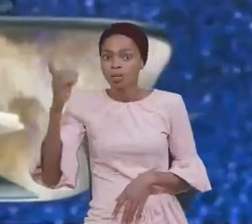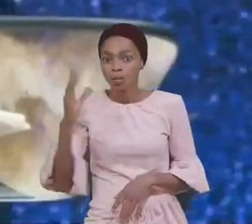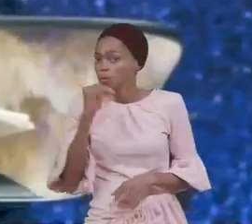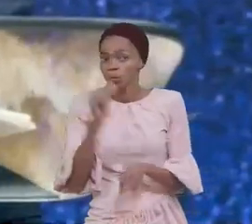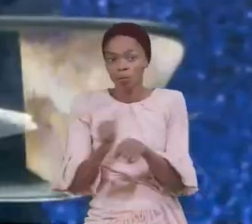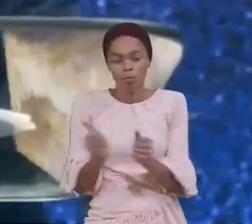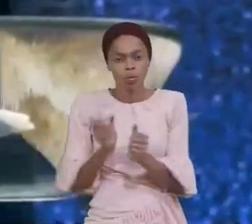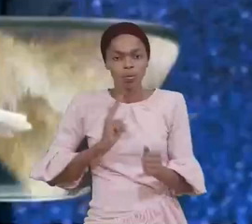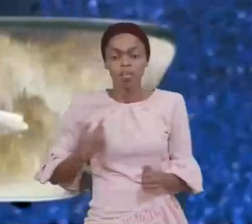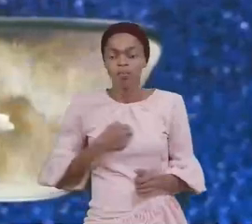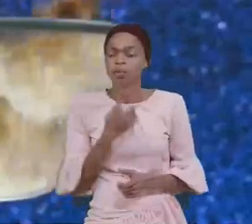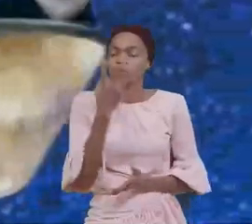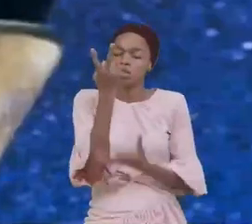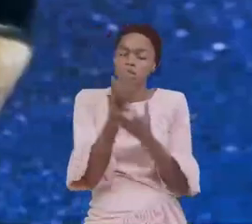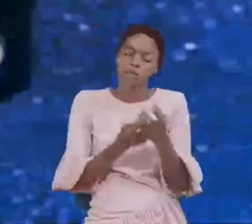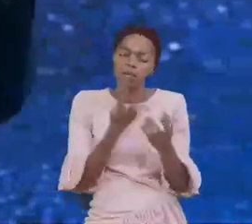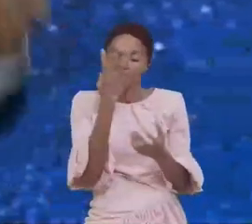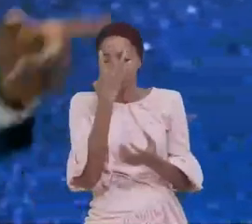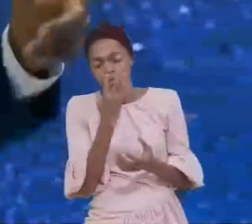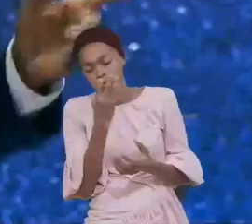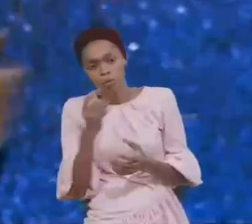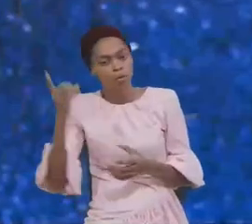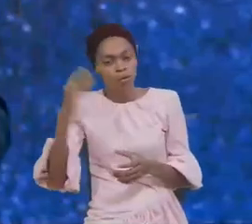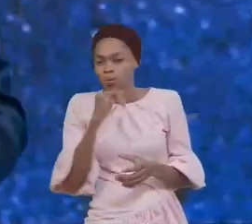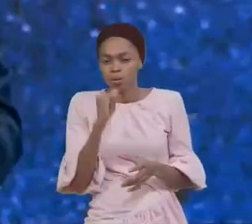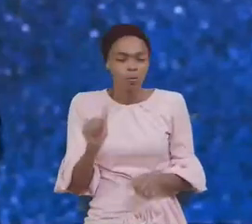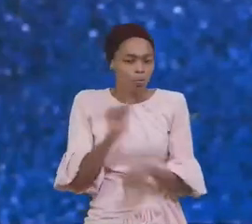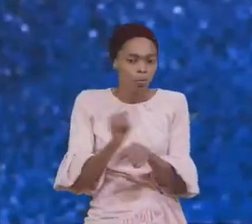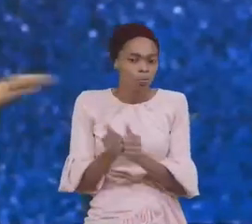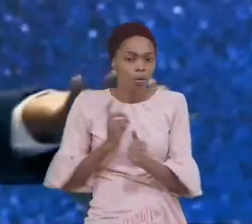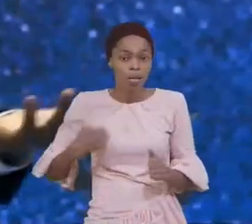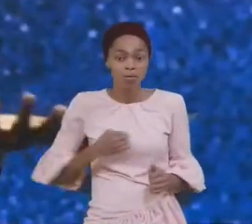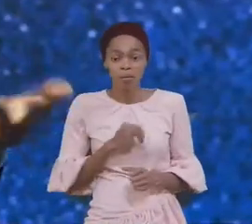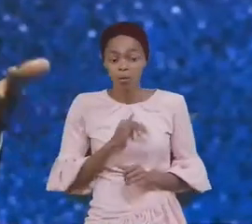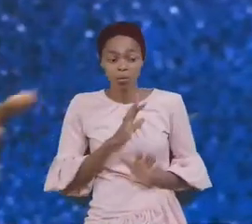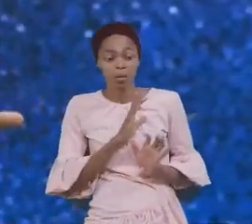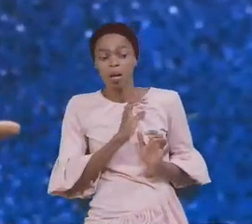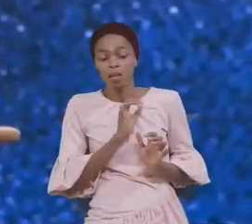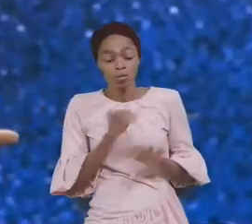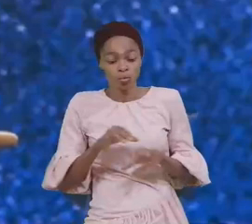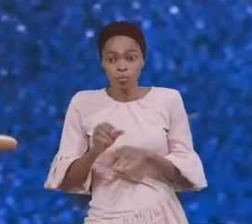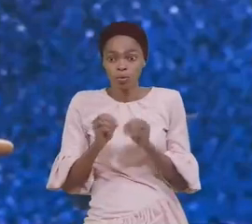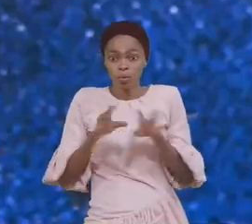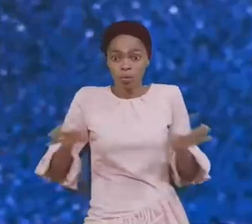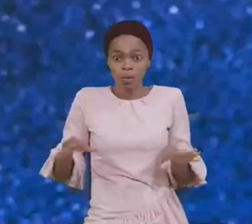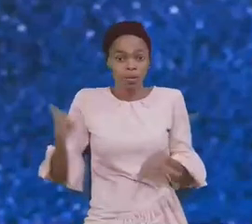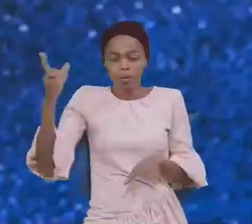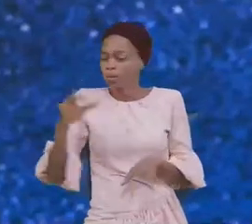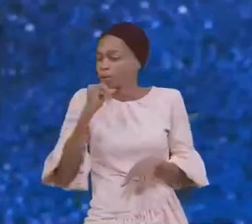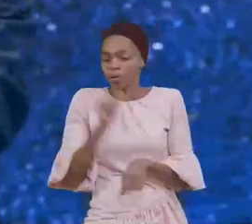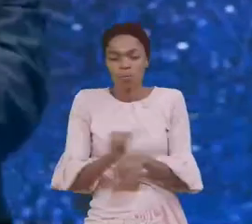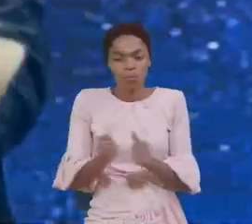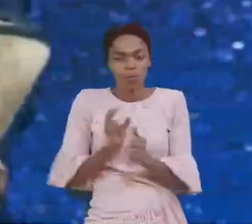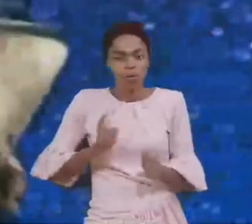on s'assied là-bas, il ne peut rien faire avec nous. Si on ne fait rien, il ne peut pas travailler avec nous. C'est lorsqu'on obéit à la